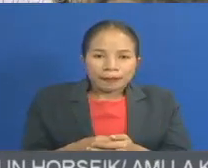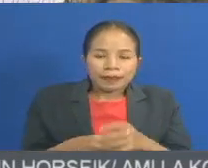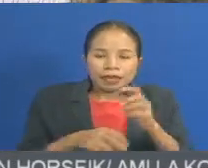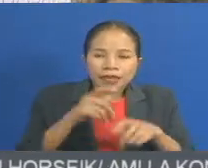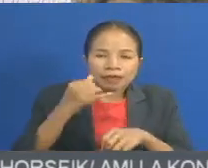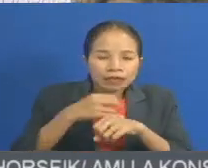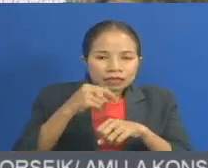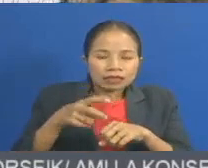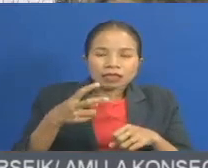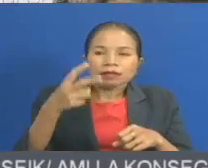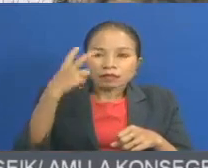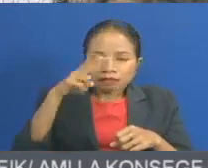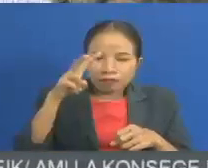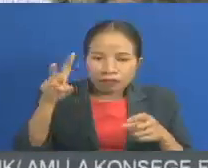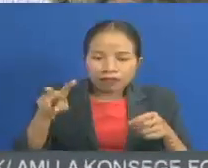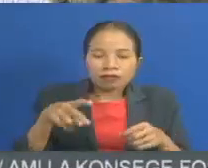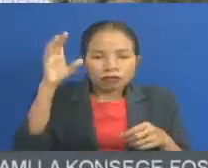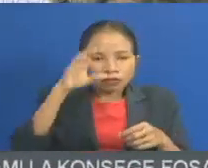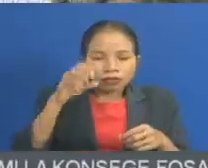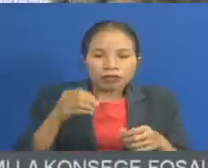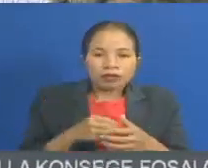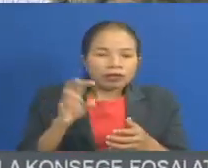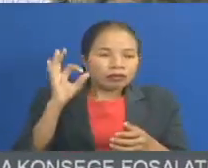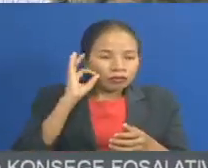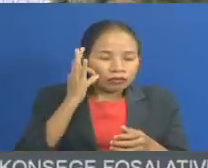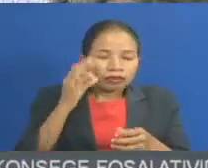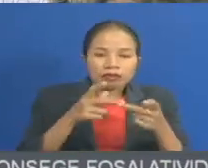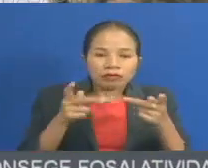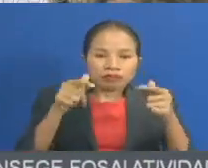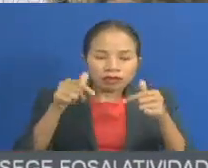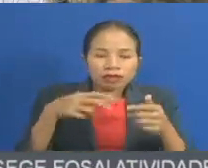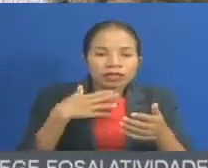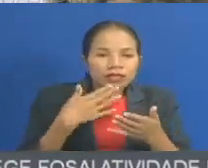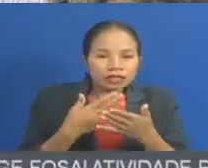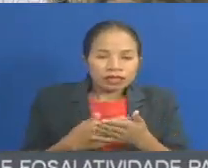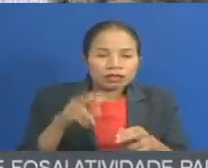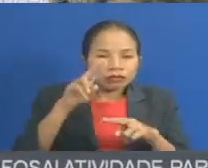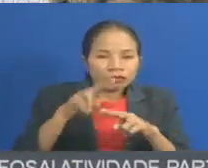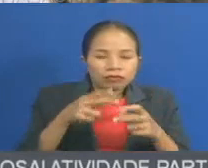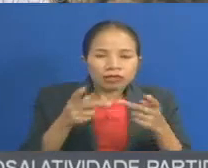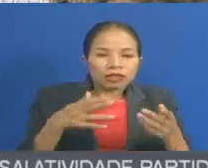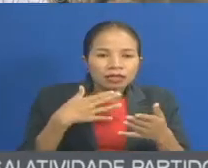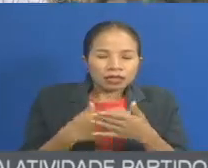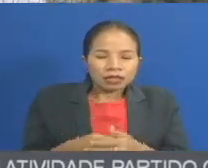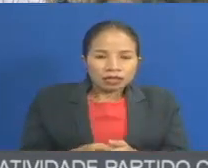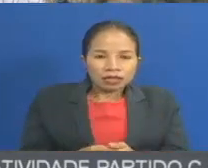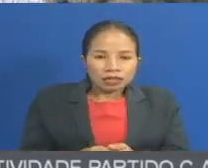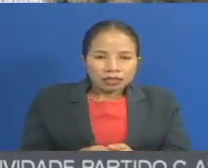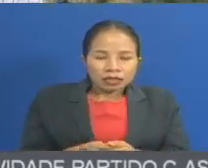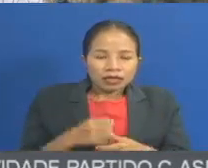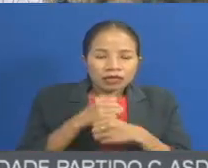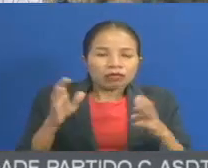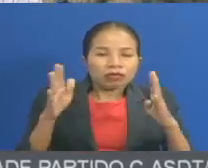mos buka haruma ya dunia be laru le sidere dan hetan fatin dia tur fatin dia laos anes halu sore ba halu mai da ke